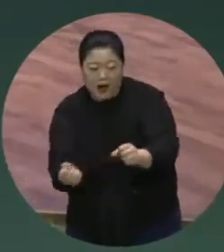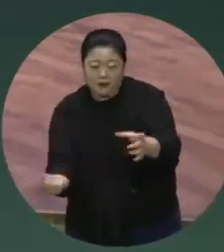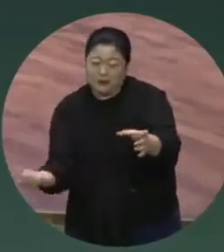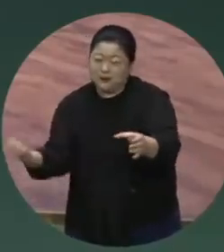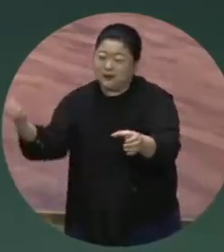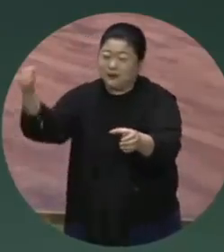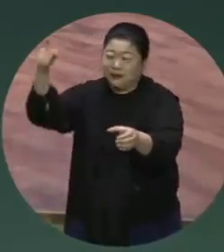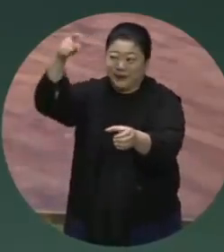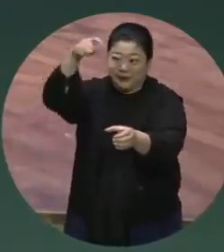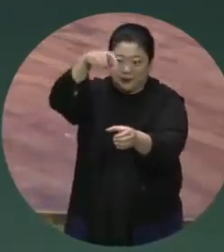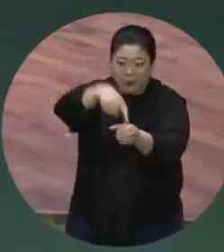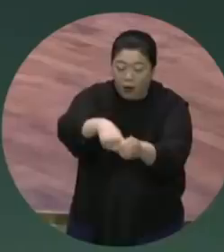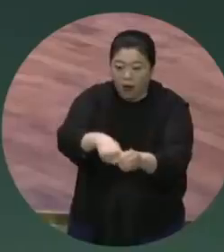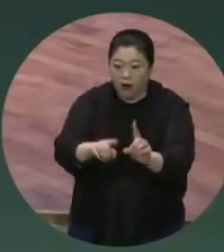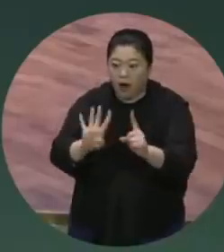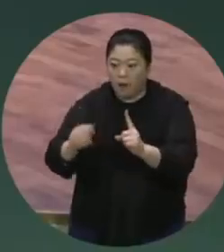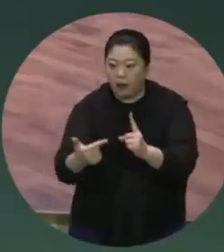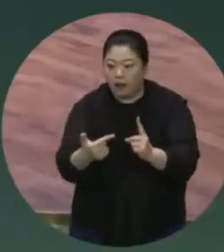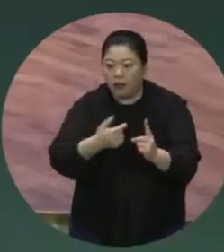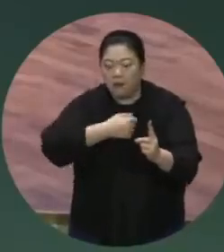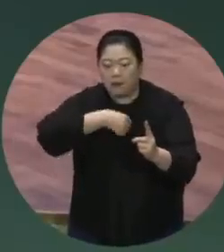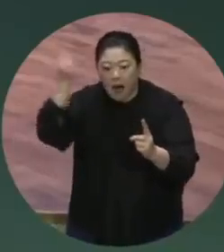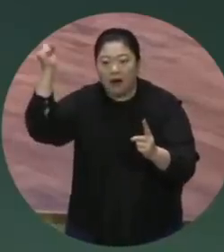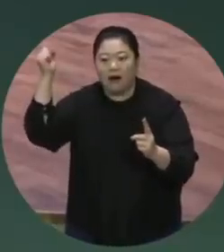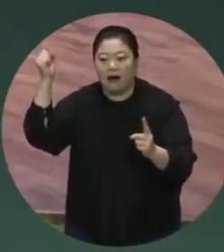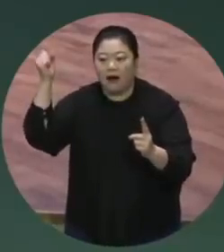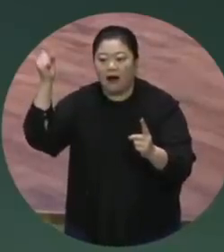혼자 했는데 본 사람이 없어.